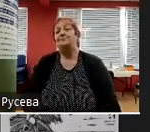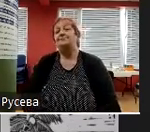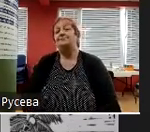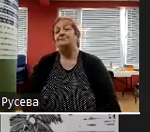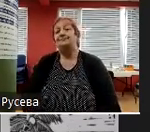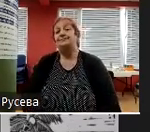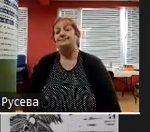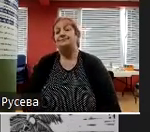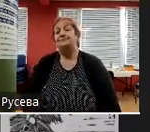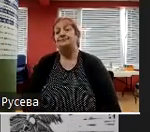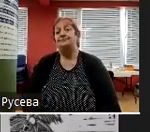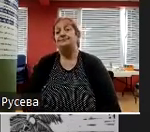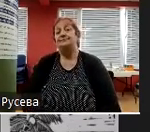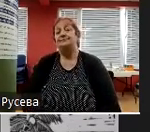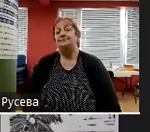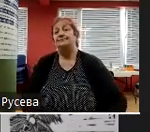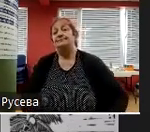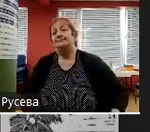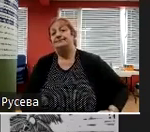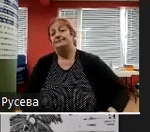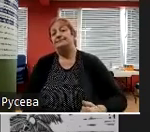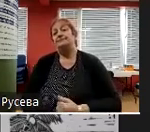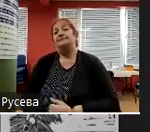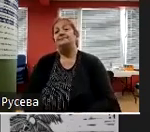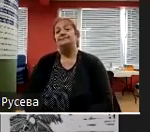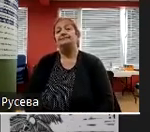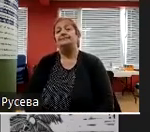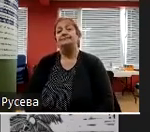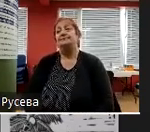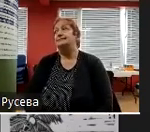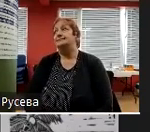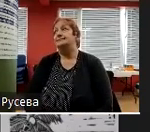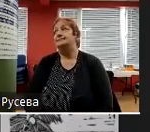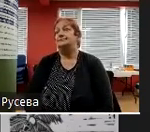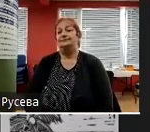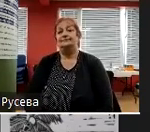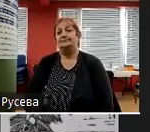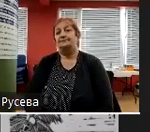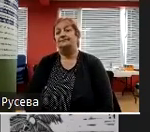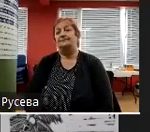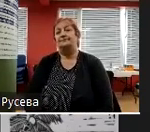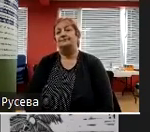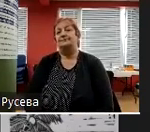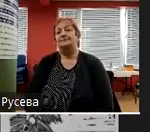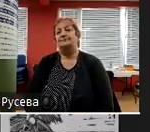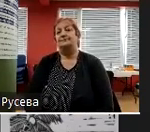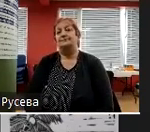Thank you. Also, when you share the registration form